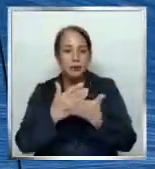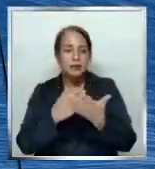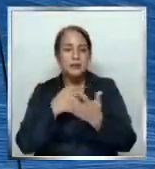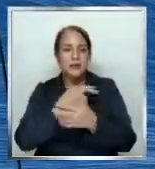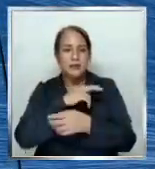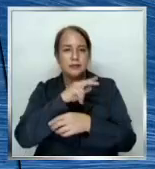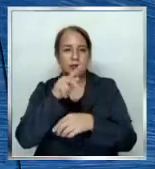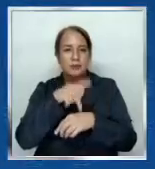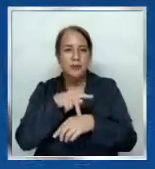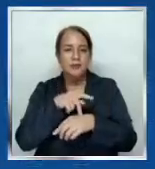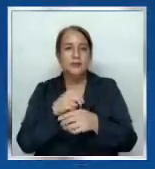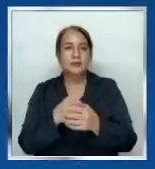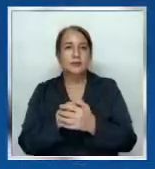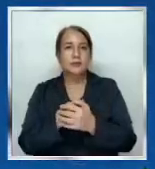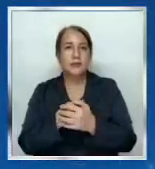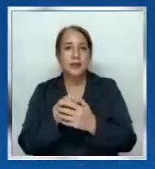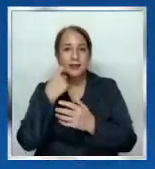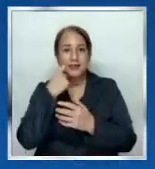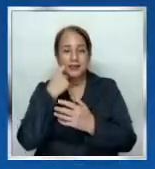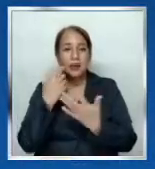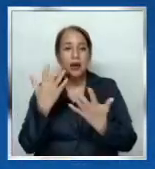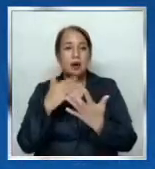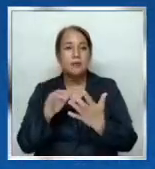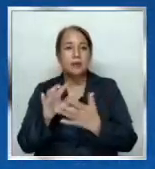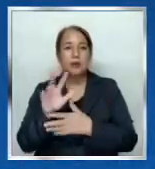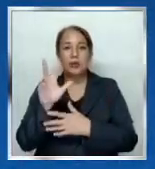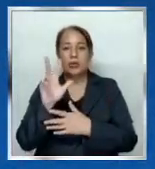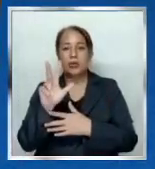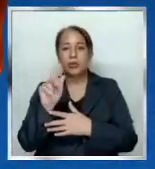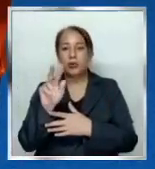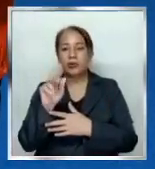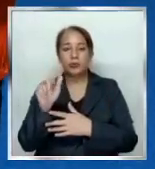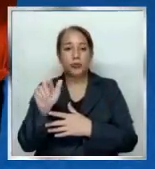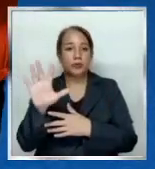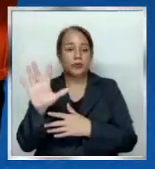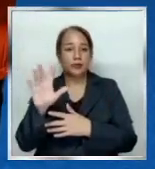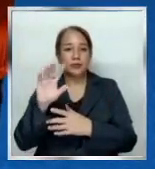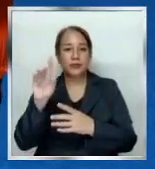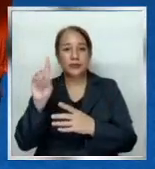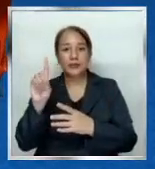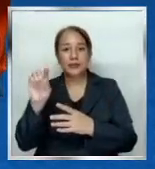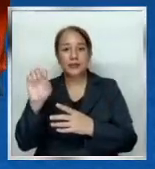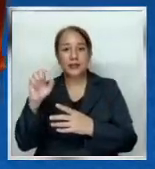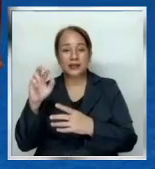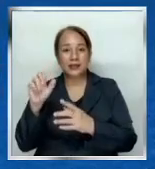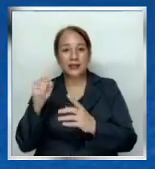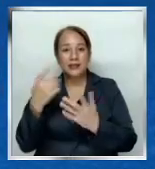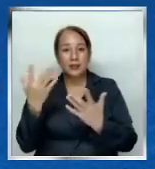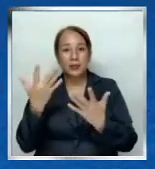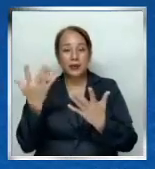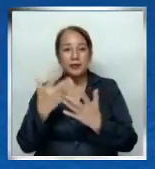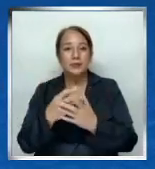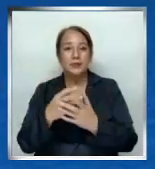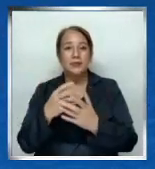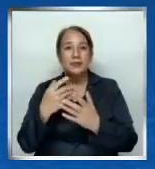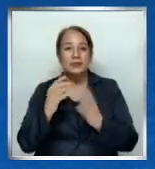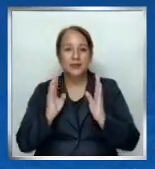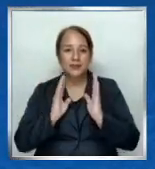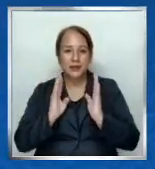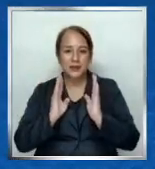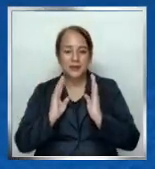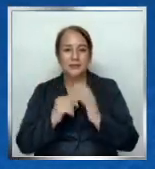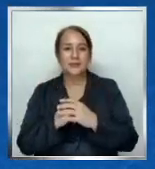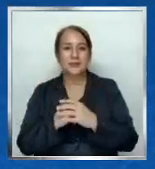PAGASA. At kanina nga, nakapagtala ng 13.5 degrees Celsius na temperatura dyan sa may City of Pines, Baguio,